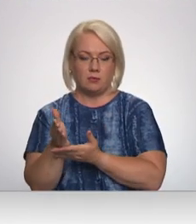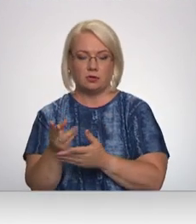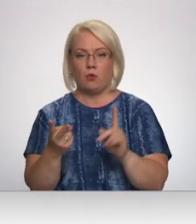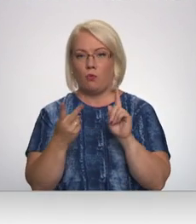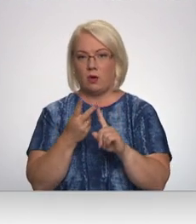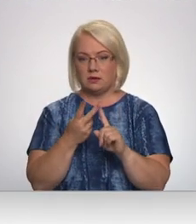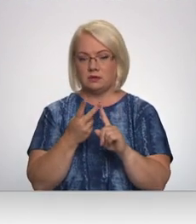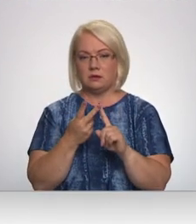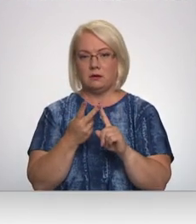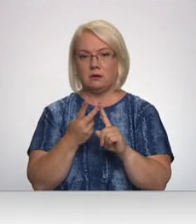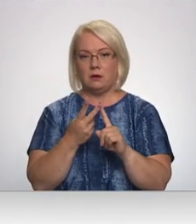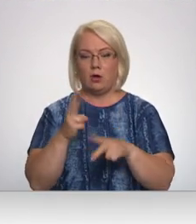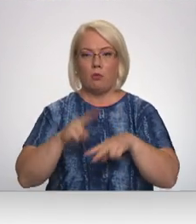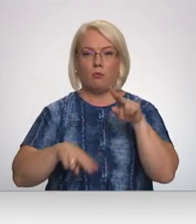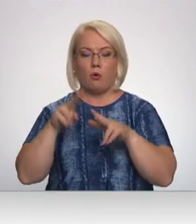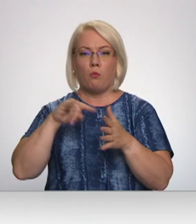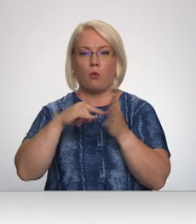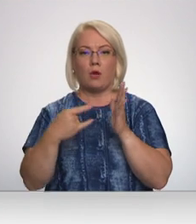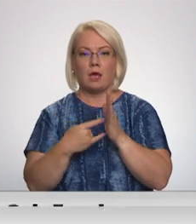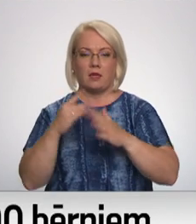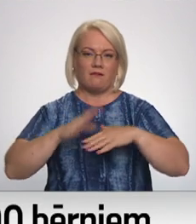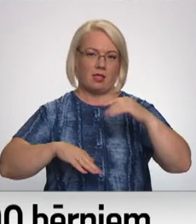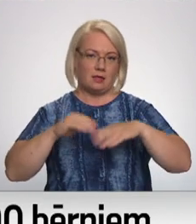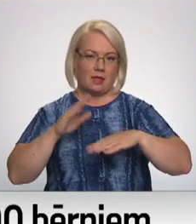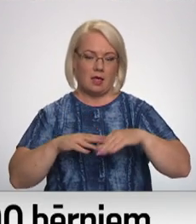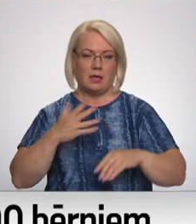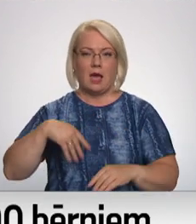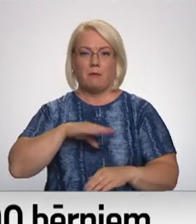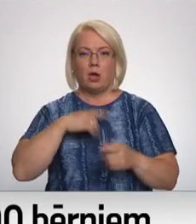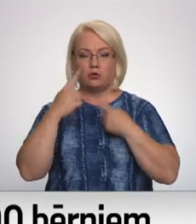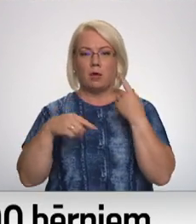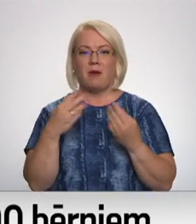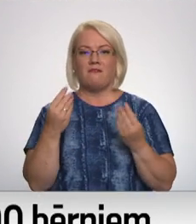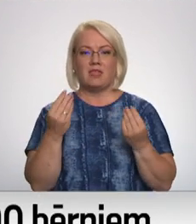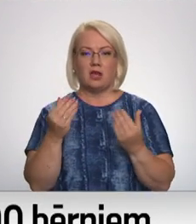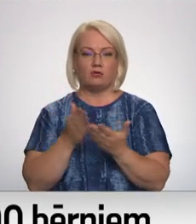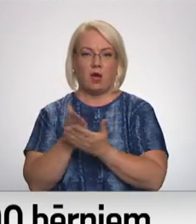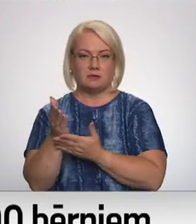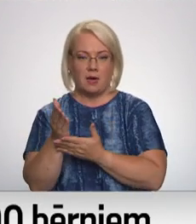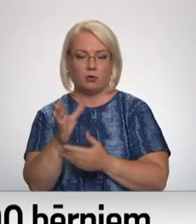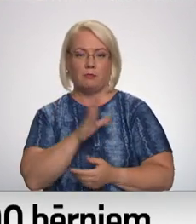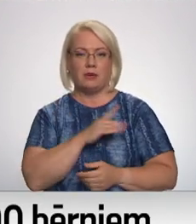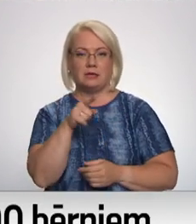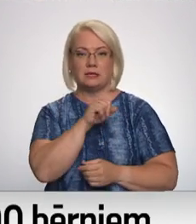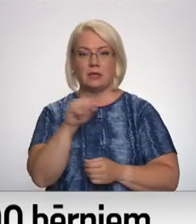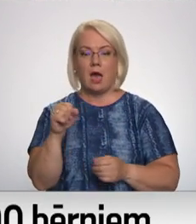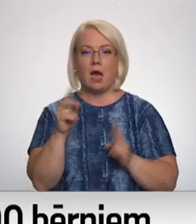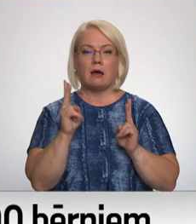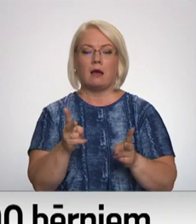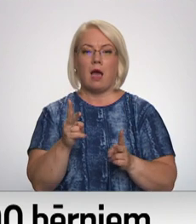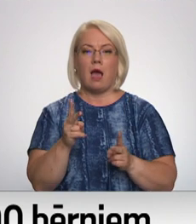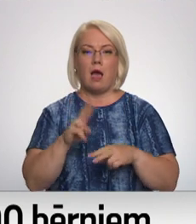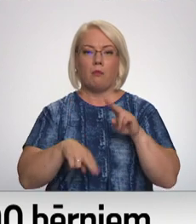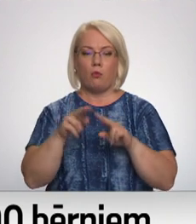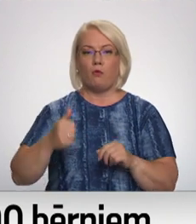iemesls ir būvprojekta kvalitātes aspekts. Ja mēs runājam par finansiālo aspektu, diemžēl ir bijis tā, ka Merks šo objektu